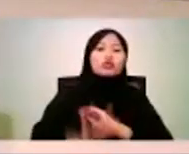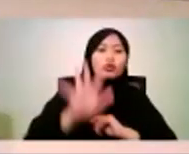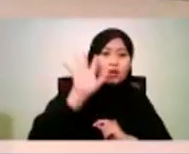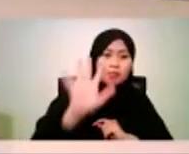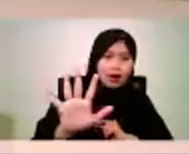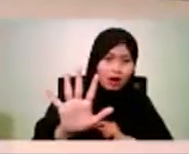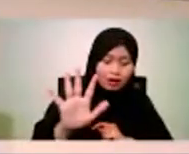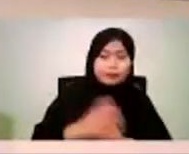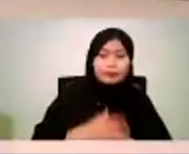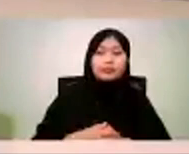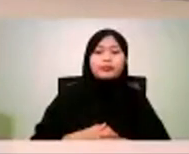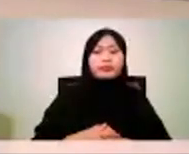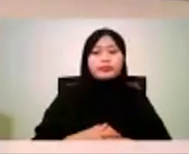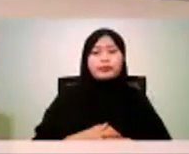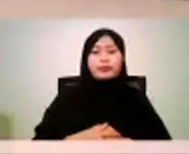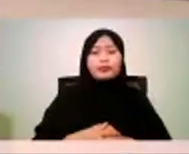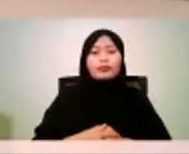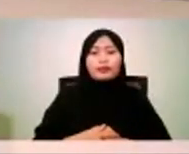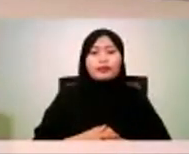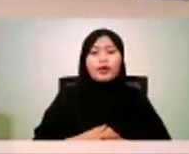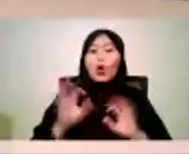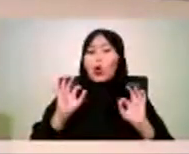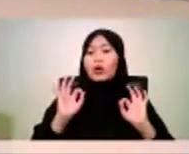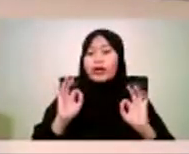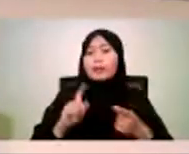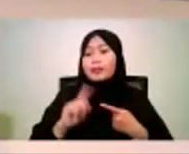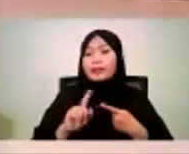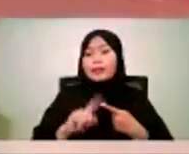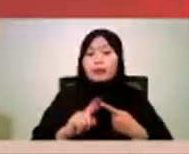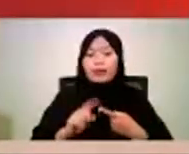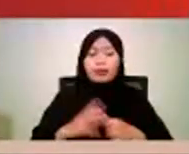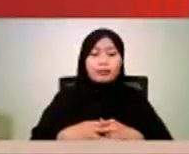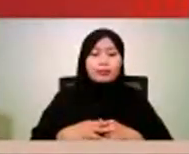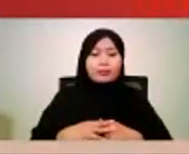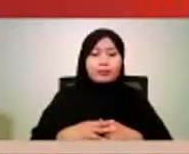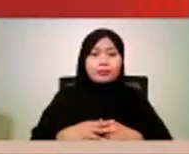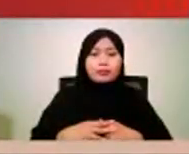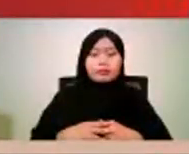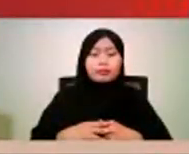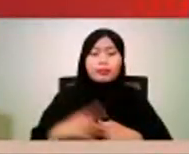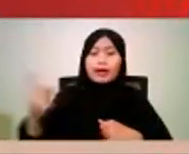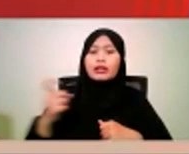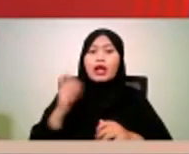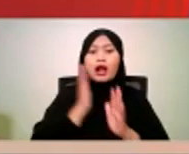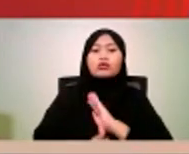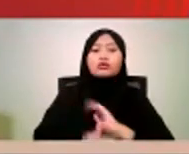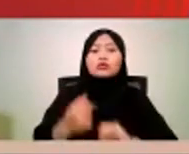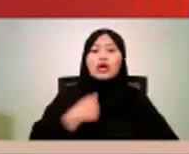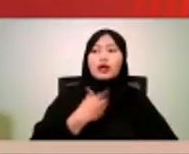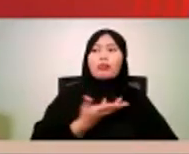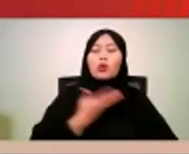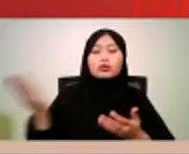baik kalau begitu pertanyaan pertama adalah penanya live itu saya akan